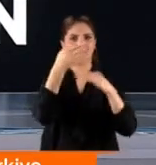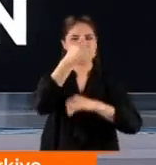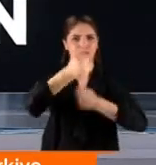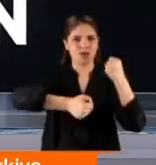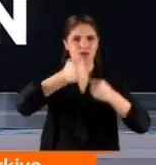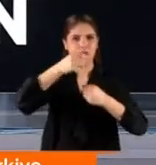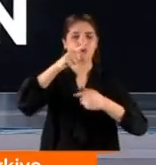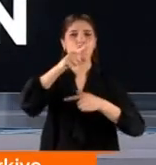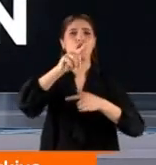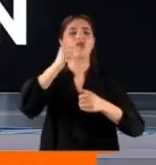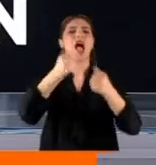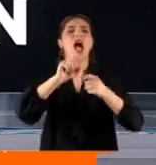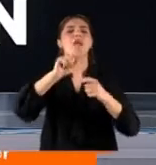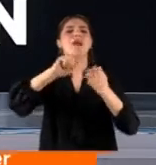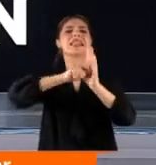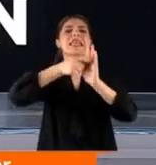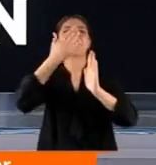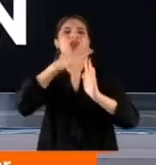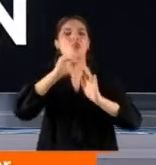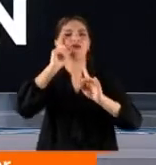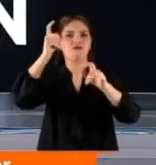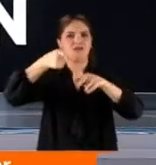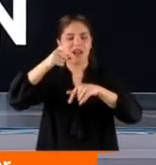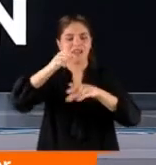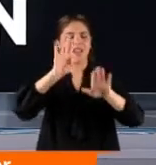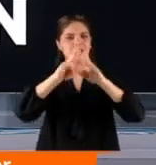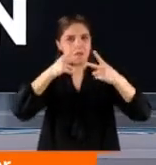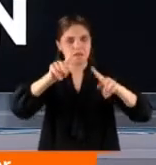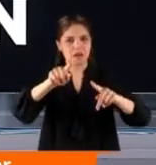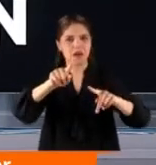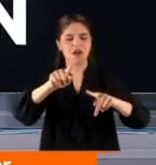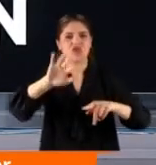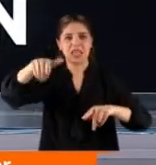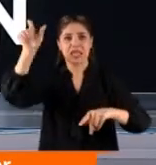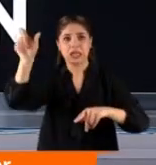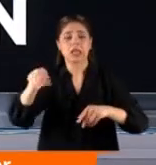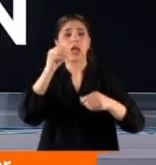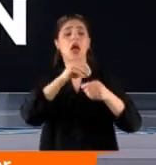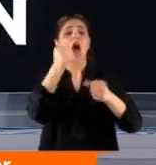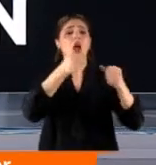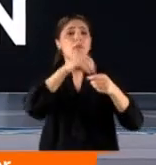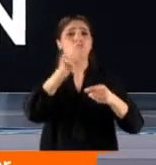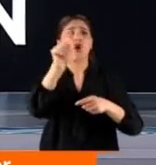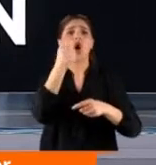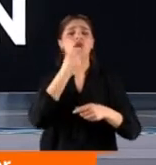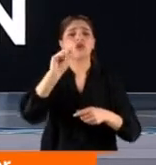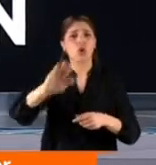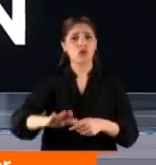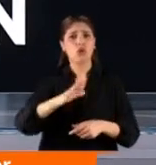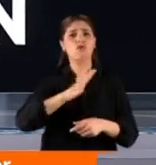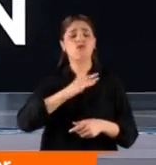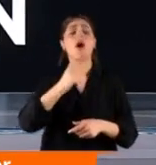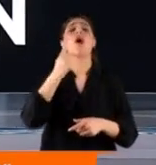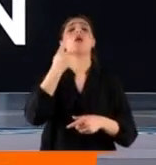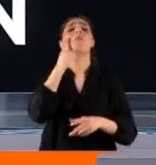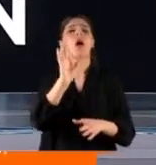sürücünün aracını kilitlemediğini fark etti. Önce sonra usulca açtı kapıyı. İçeride 10 yaşında bir çocuk da vardı. Ama aldırmadı. Hatta